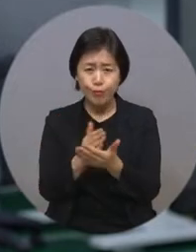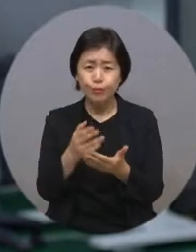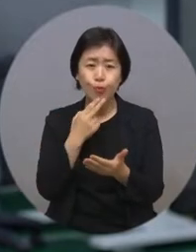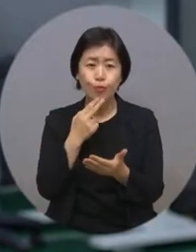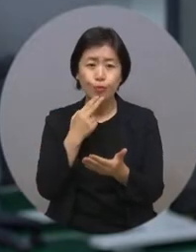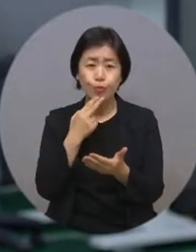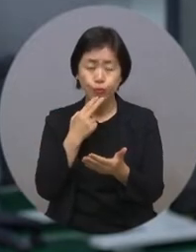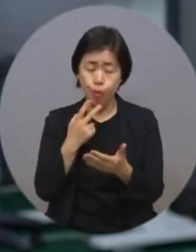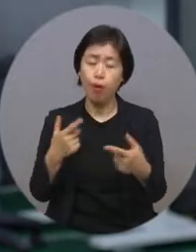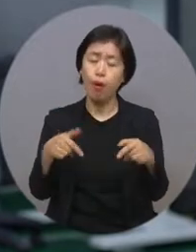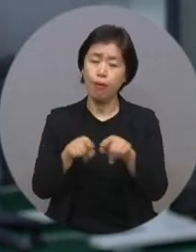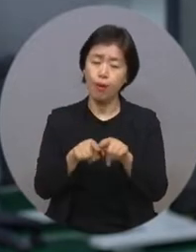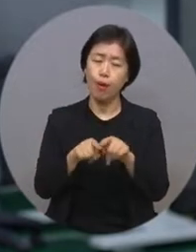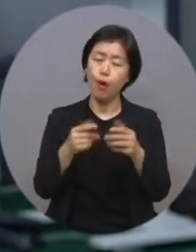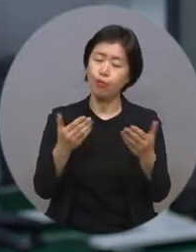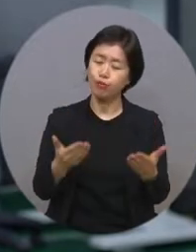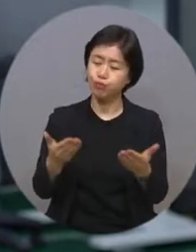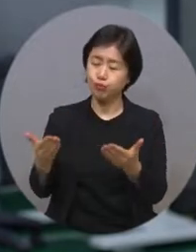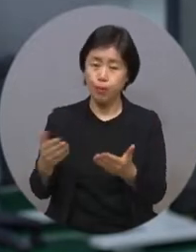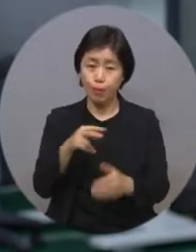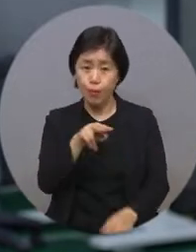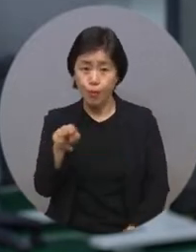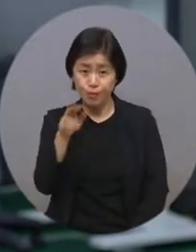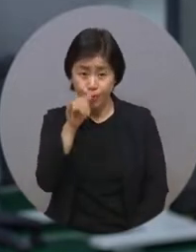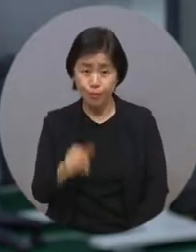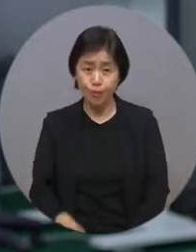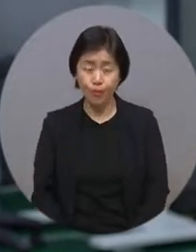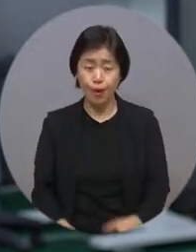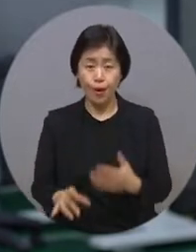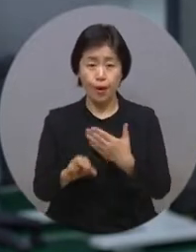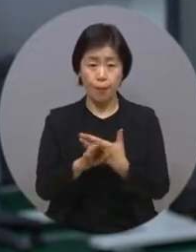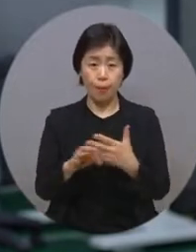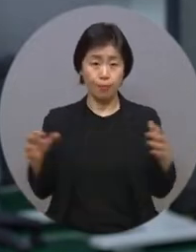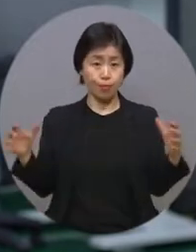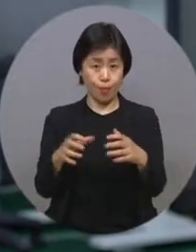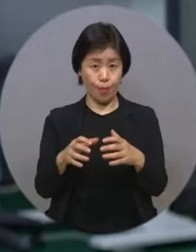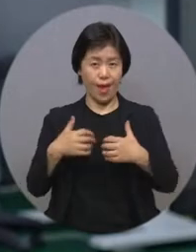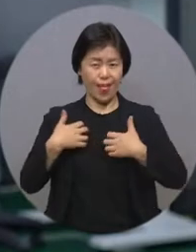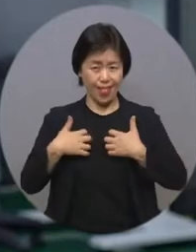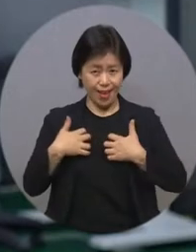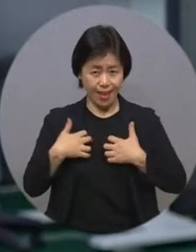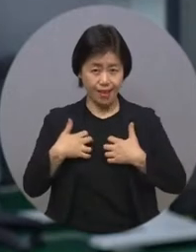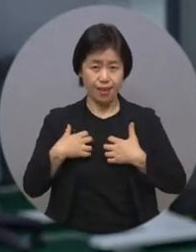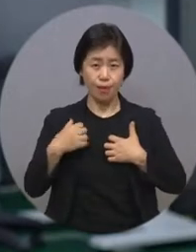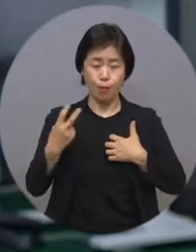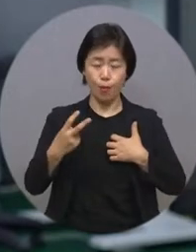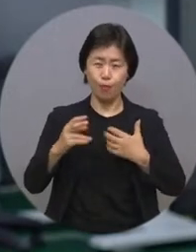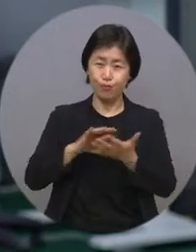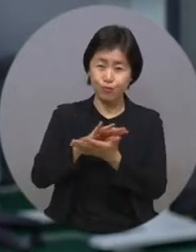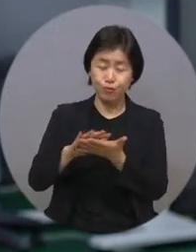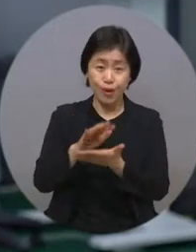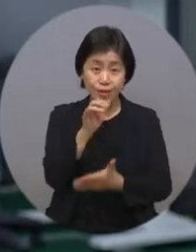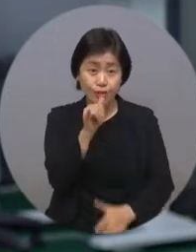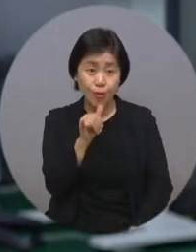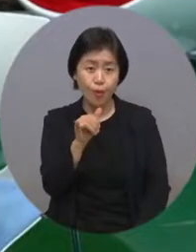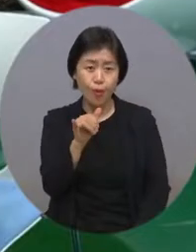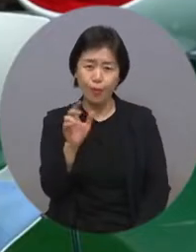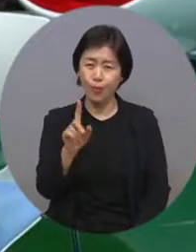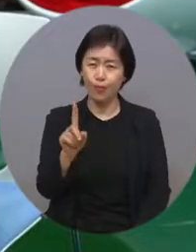같이 어울려져서 쉬시더라고요. 그러면 같이 이렇게 모여서 게임도 같이 즐기시는지가